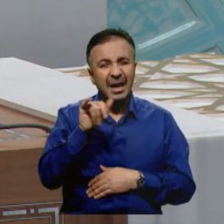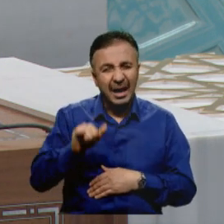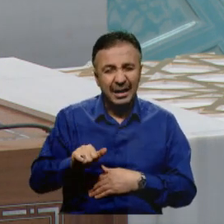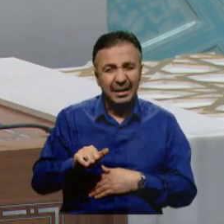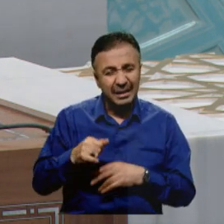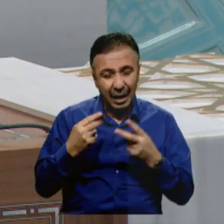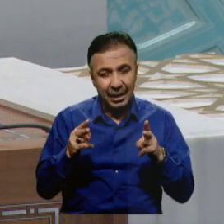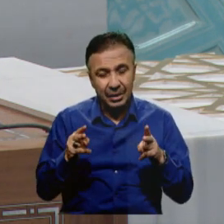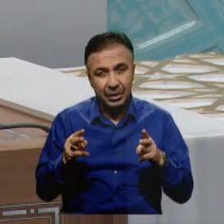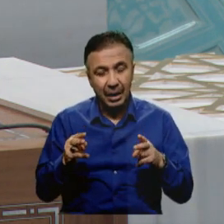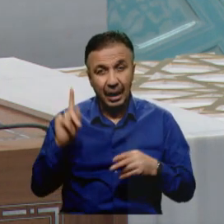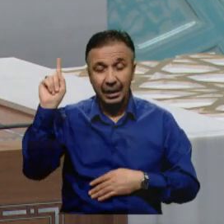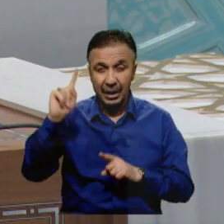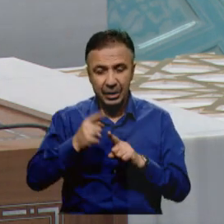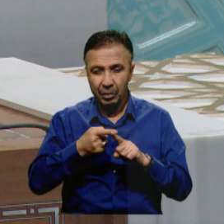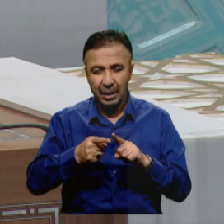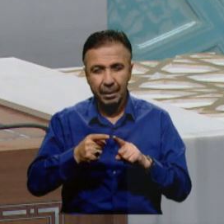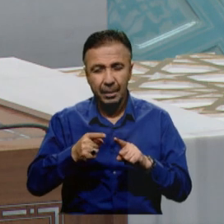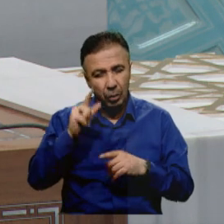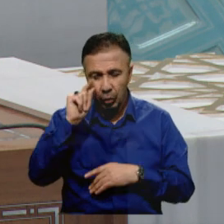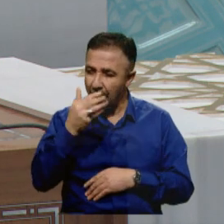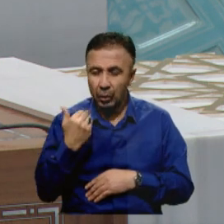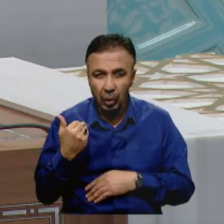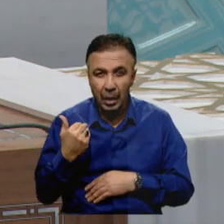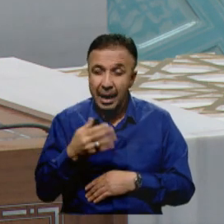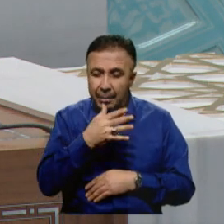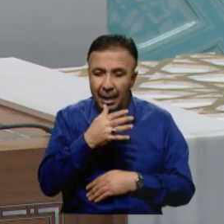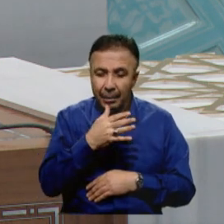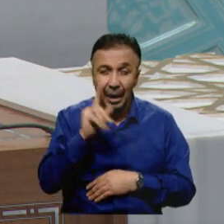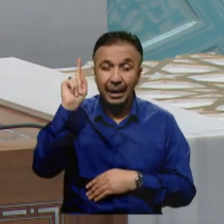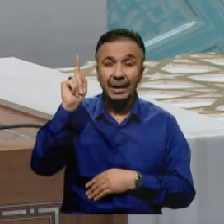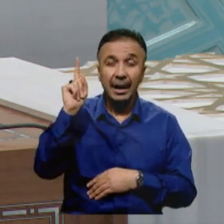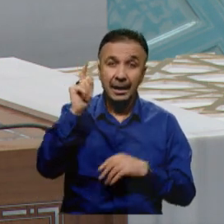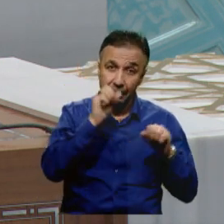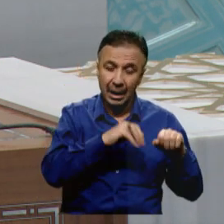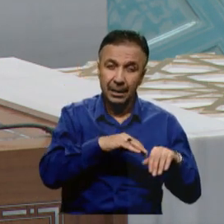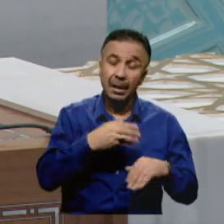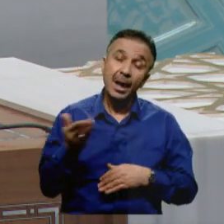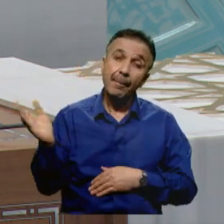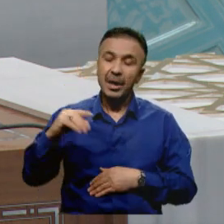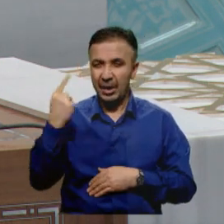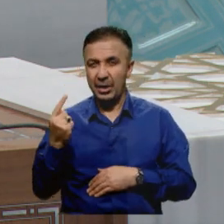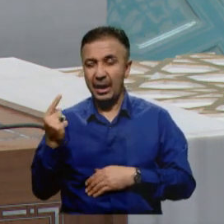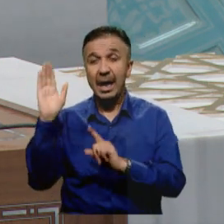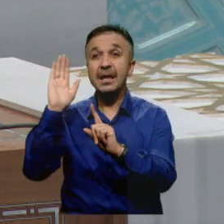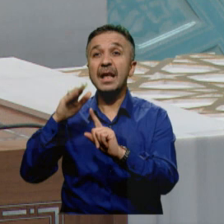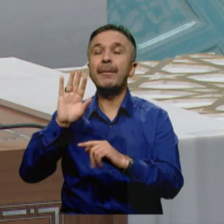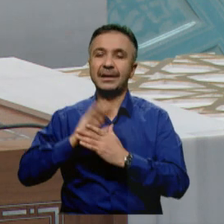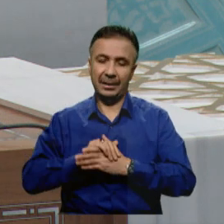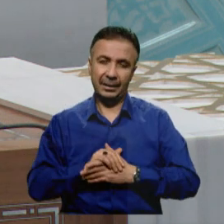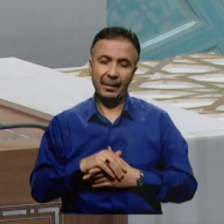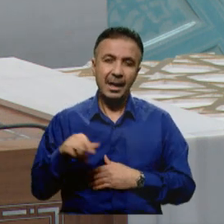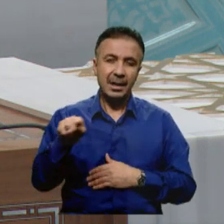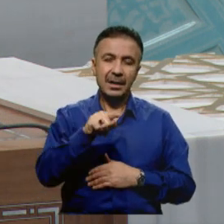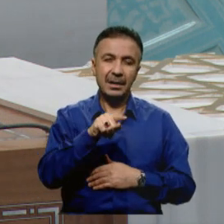konusunda endişem yok. Bile bile siz Allah'ı bırakıp da başka varlıklara tapmazsınız. Ama sizin hakkınızda en büyük